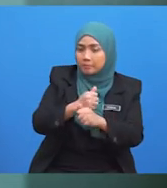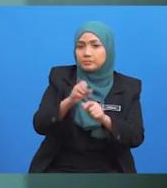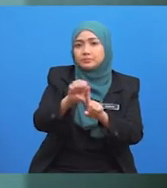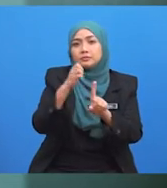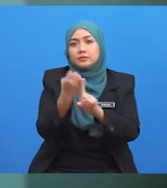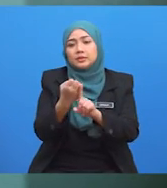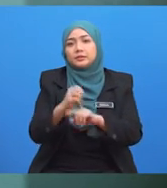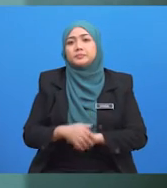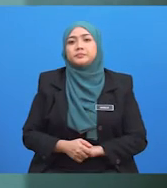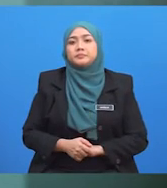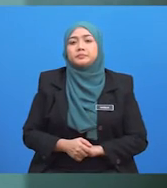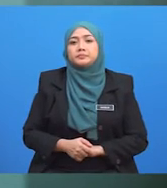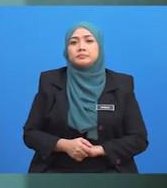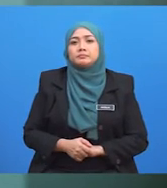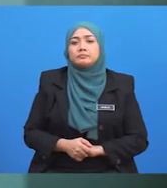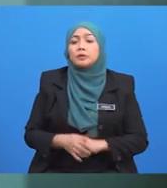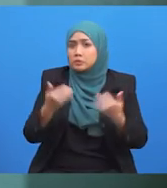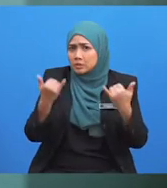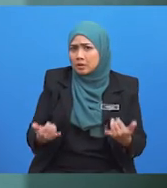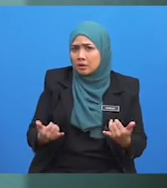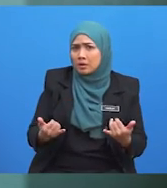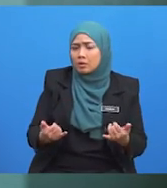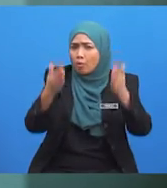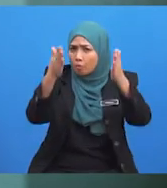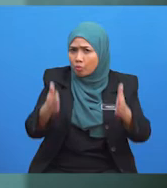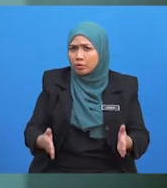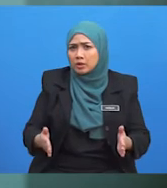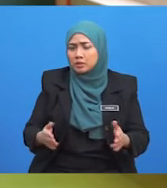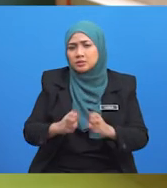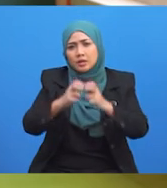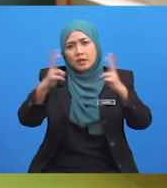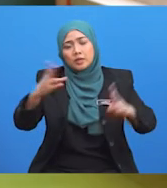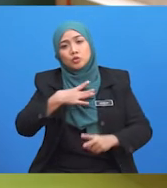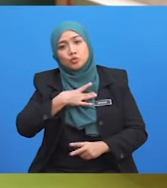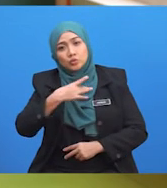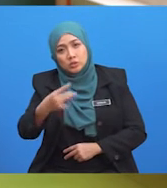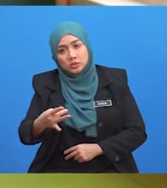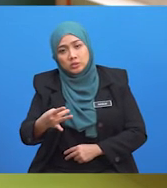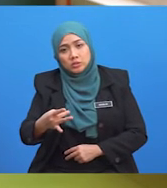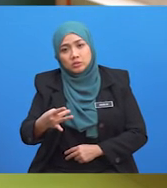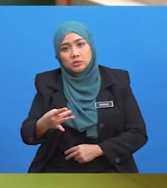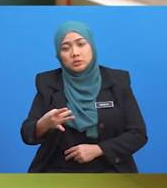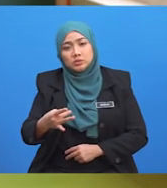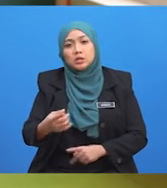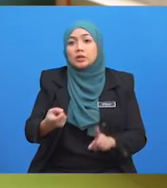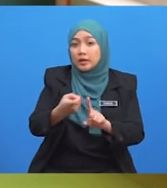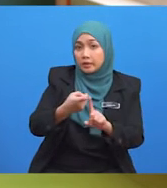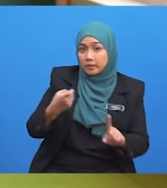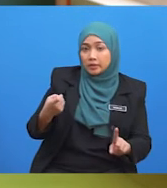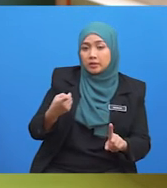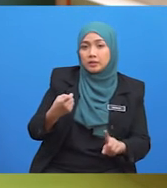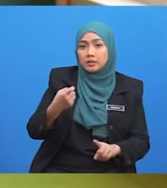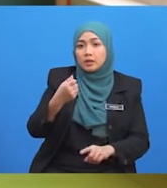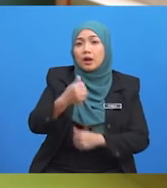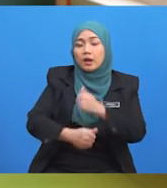kini, ramai yang gemar menggunakan bahan kosmetik yang diperbuat daripada bahan semula